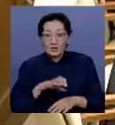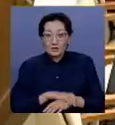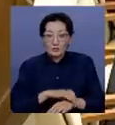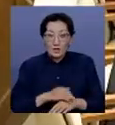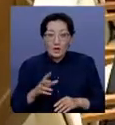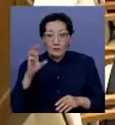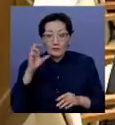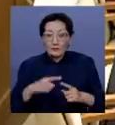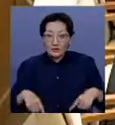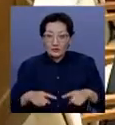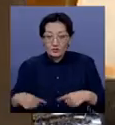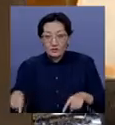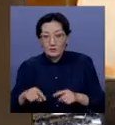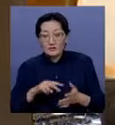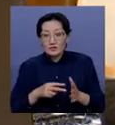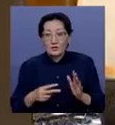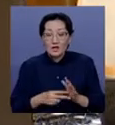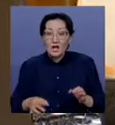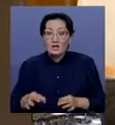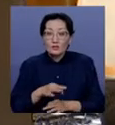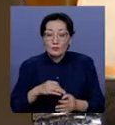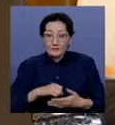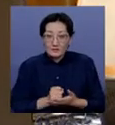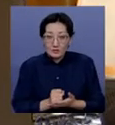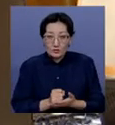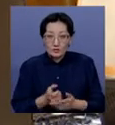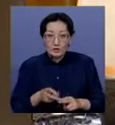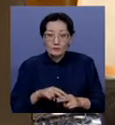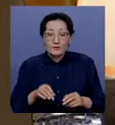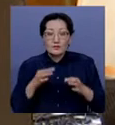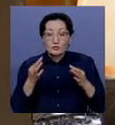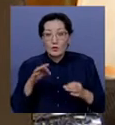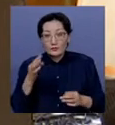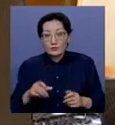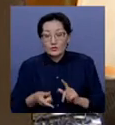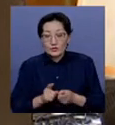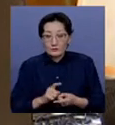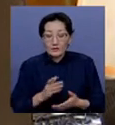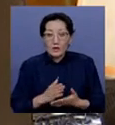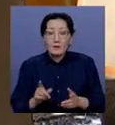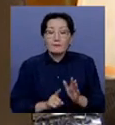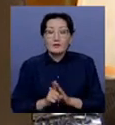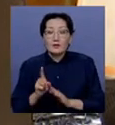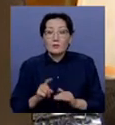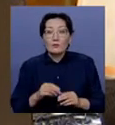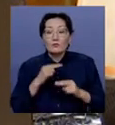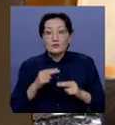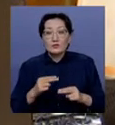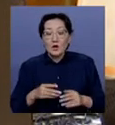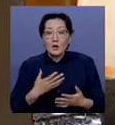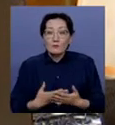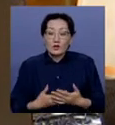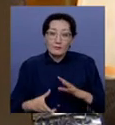соң мемлекеттік органдардың стратегиялық жоспарлары бекітілуде. Бұл тәжірибені өзгертпекпіз. Бастапқыда басымдықтары мен